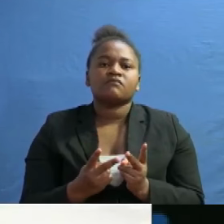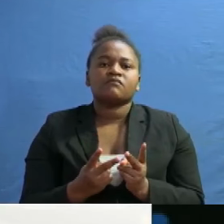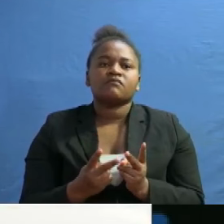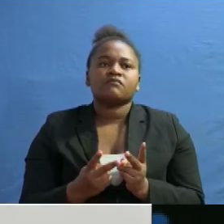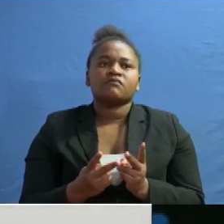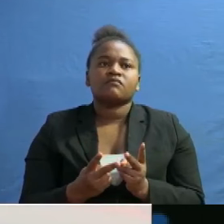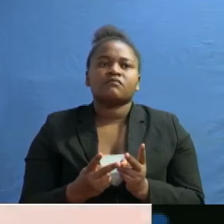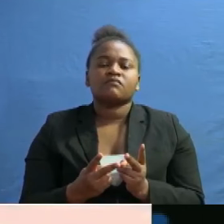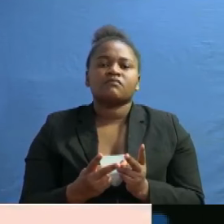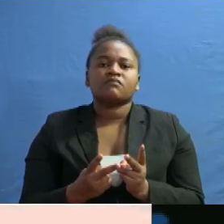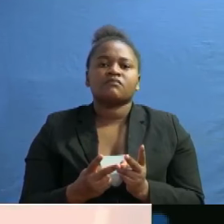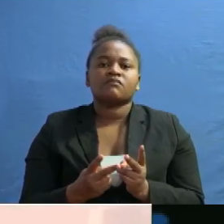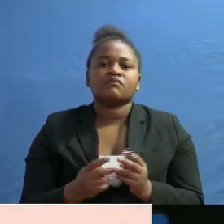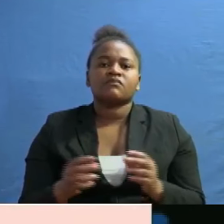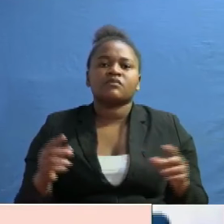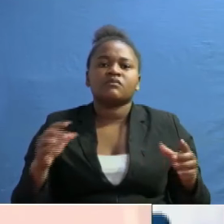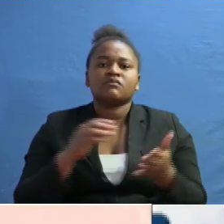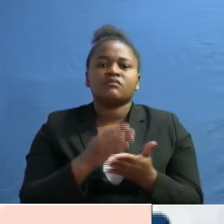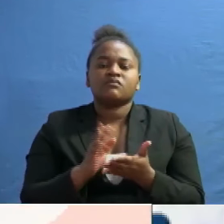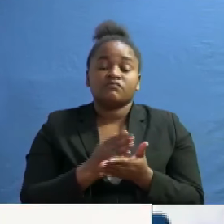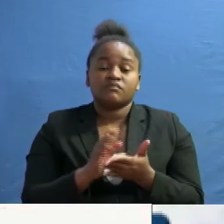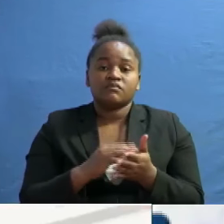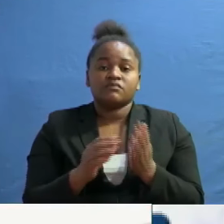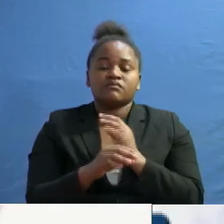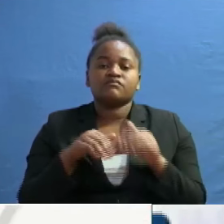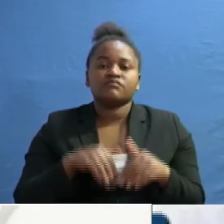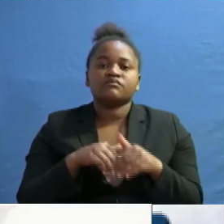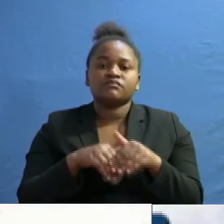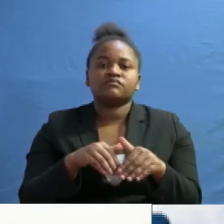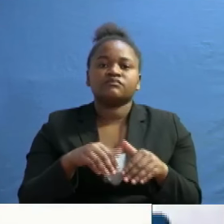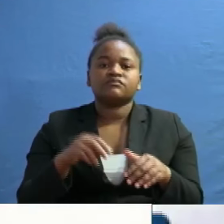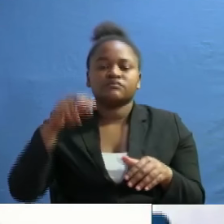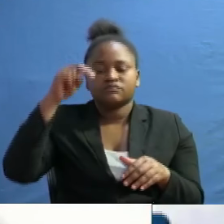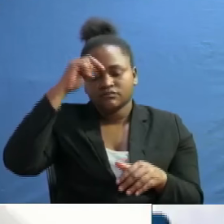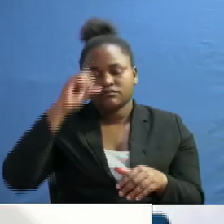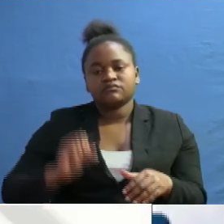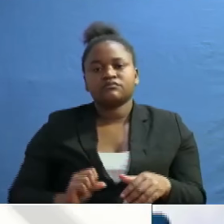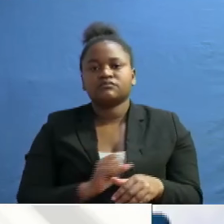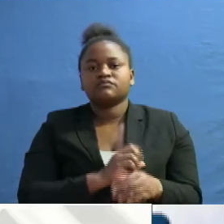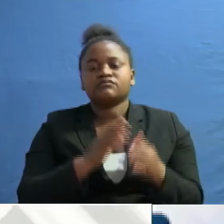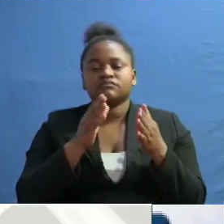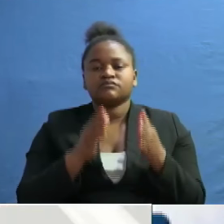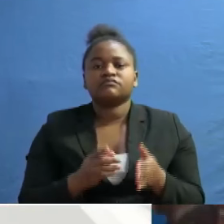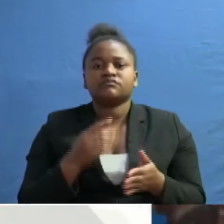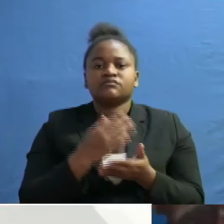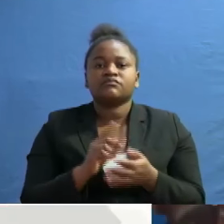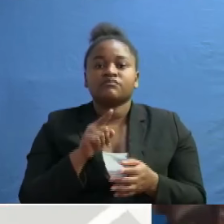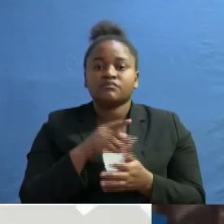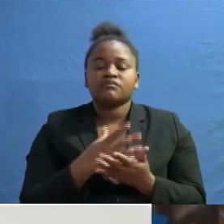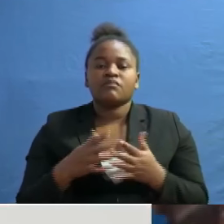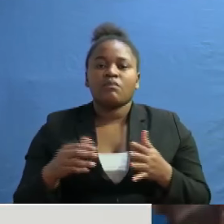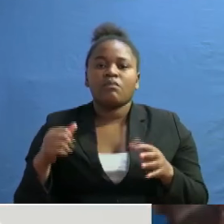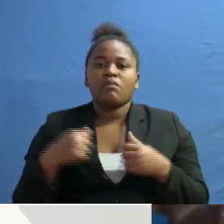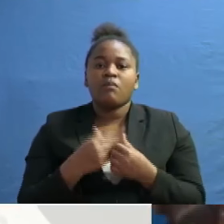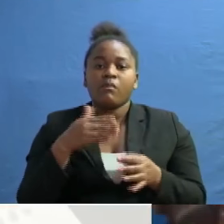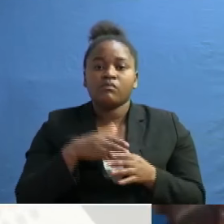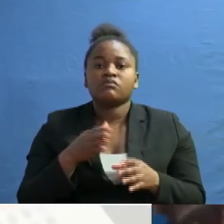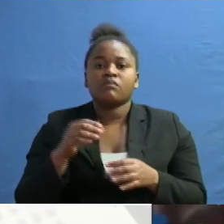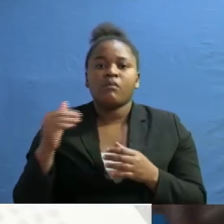Kwa sababu atagawanya nchi kwanza. According to Narok Senator Olekina Ledama, some of the violence occurring in Narok County,